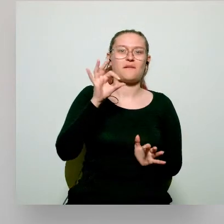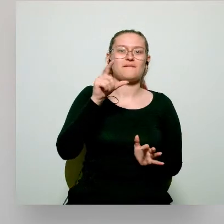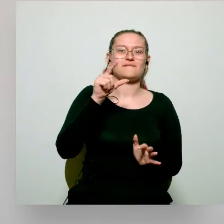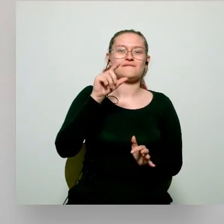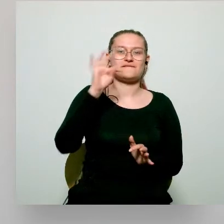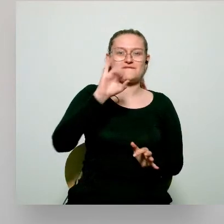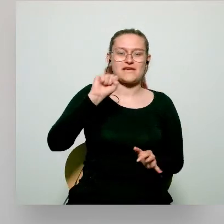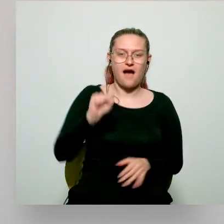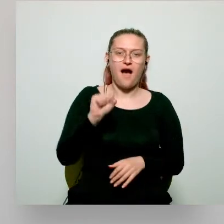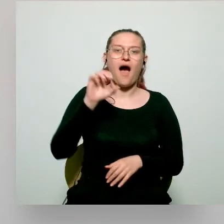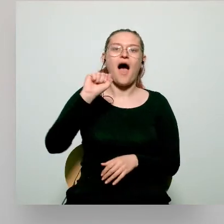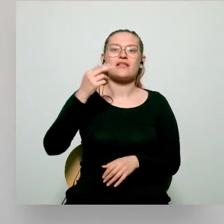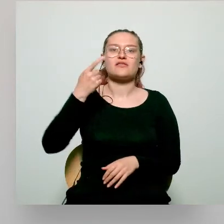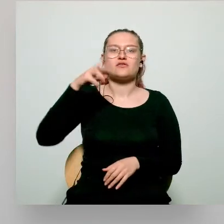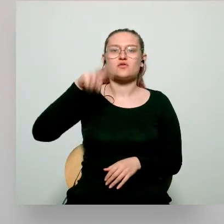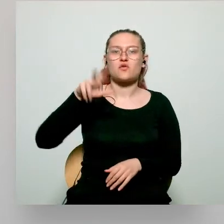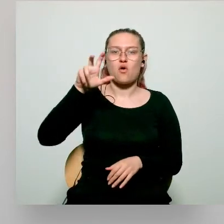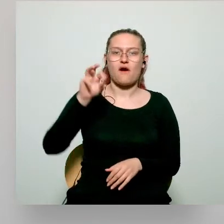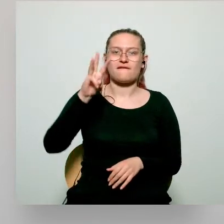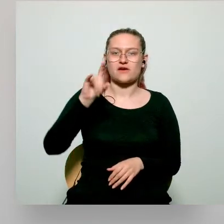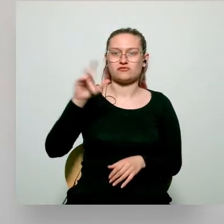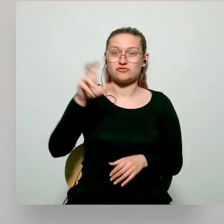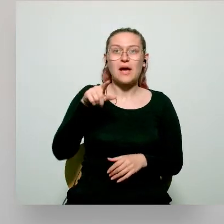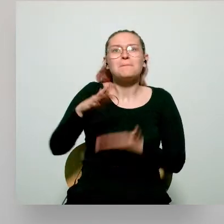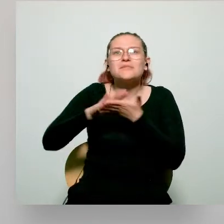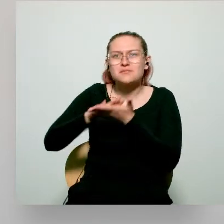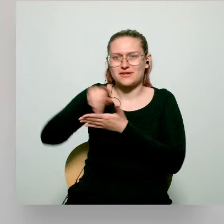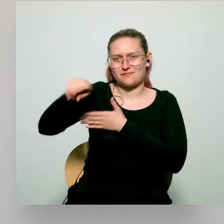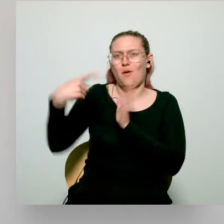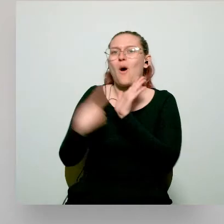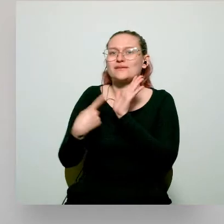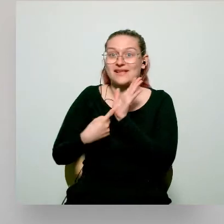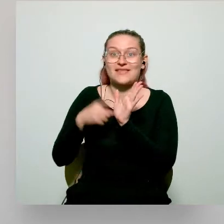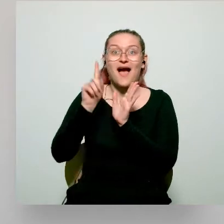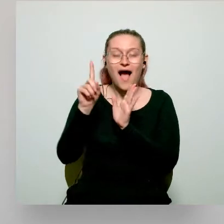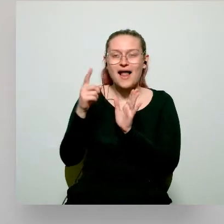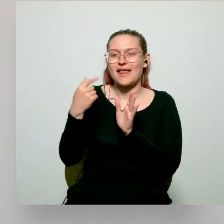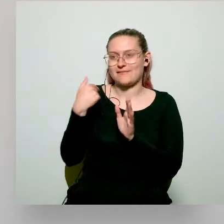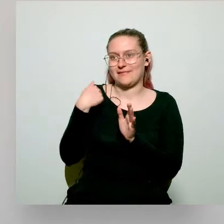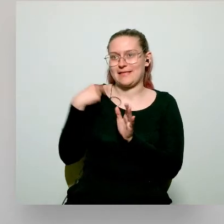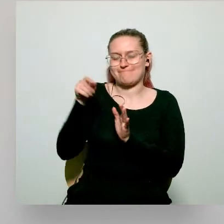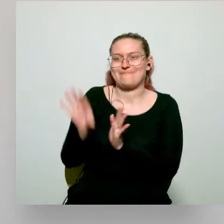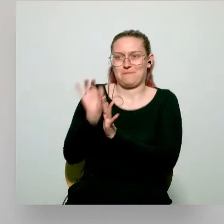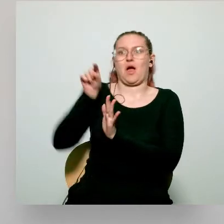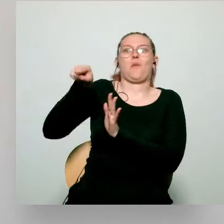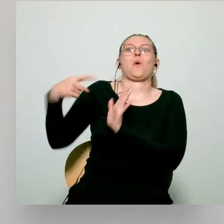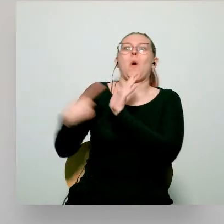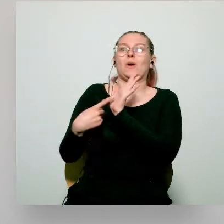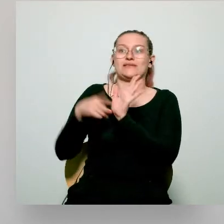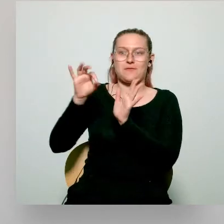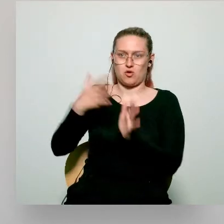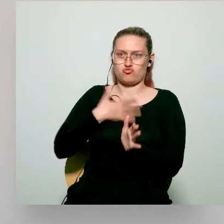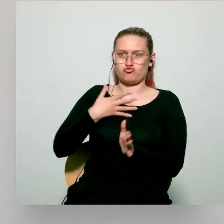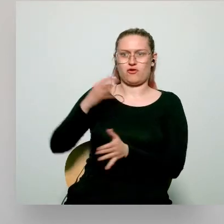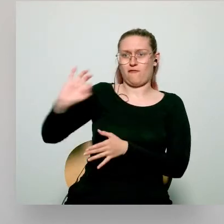tu głos ostatni, ale też celowo, dlatego że no, perspektywa pani, też